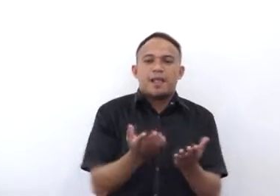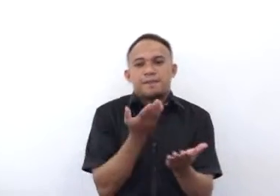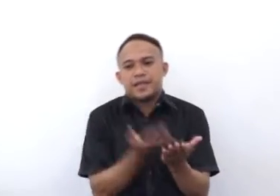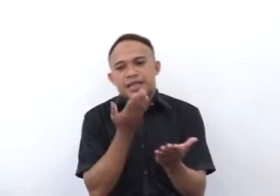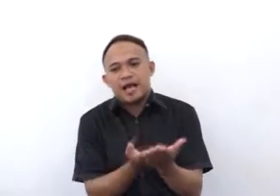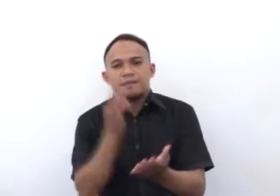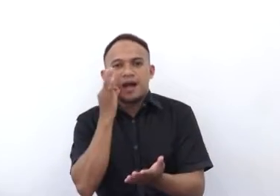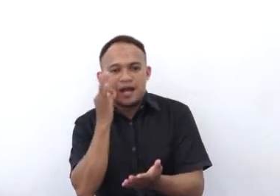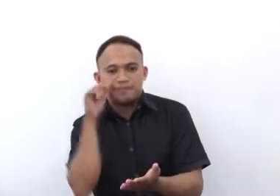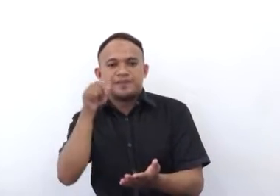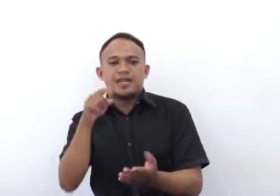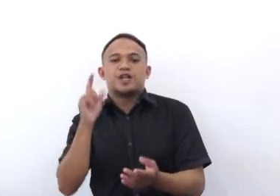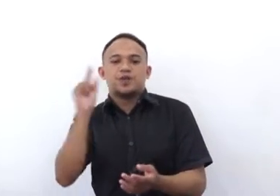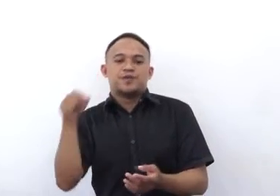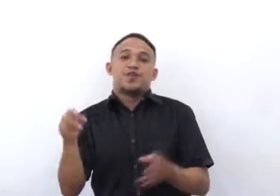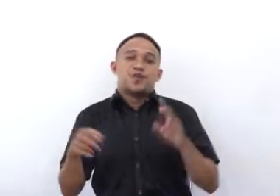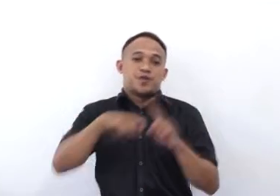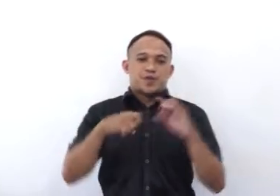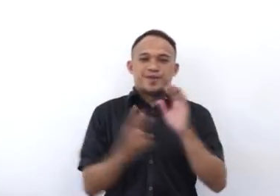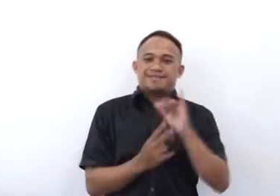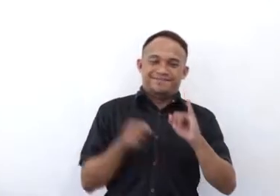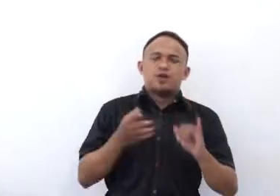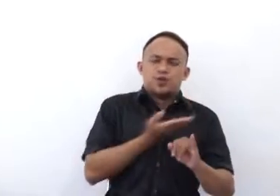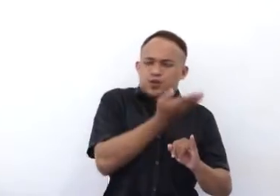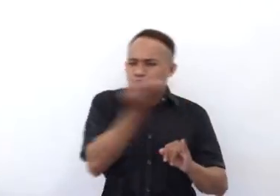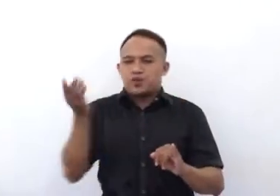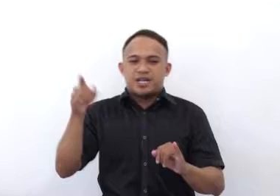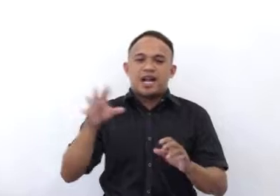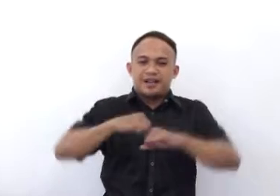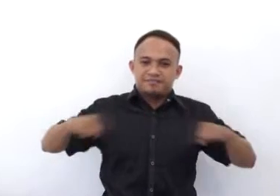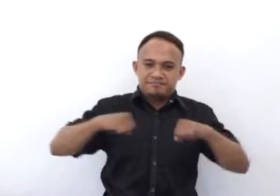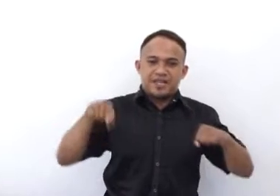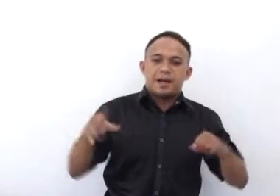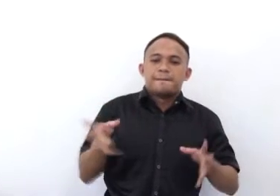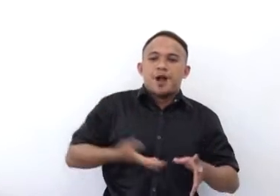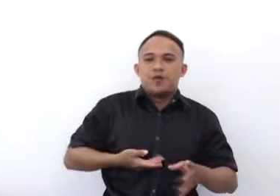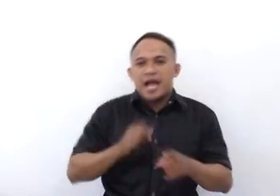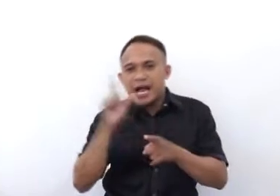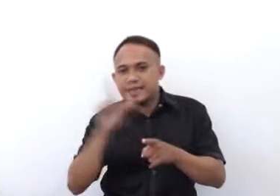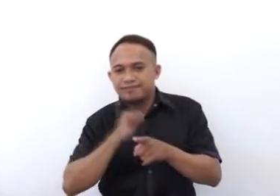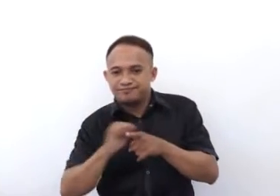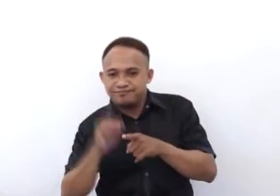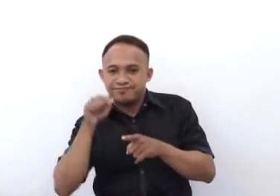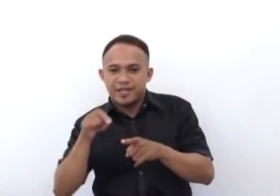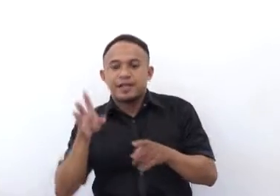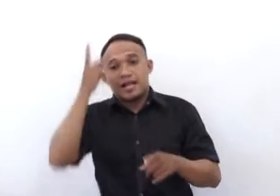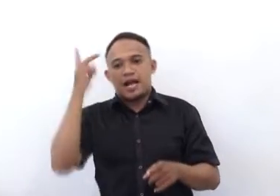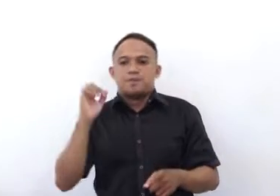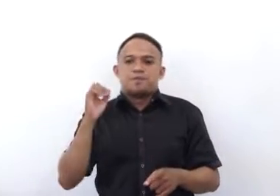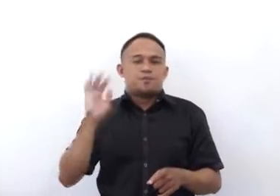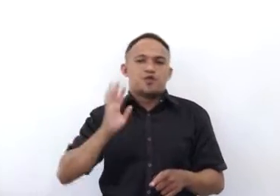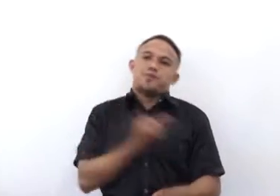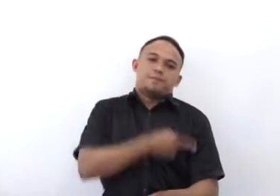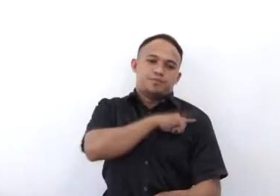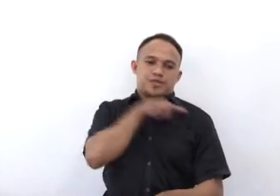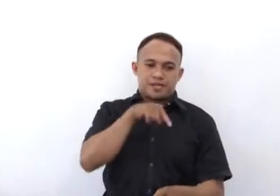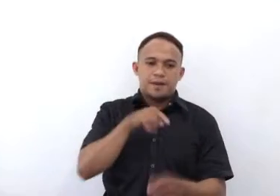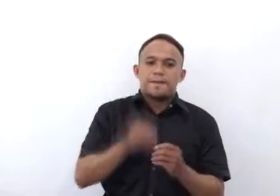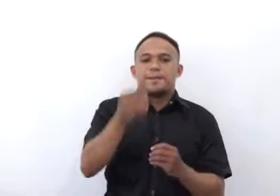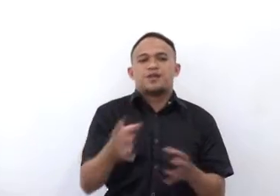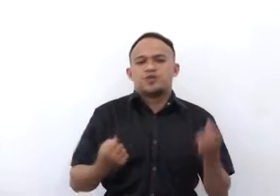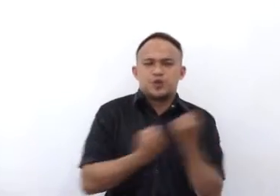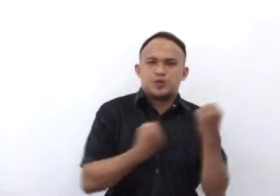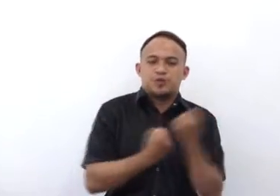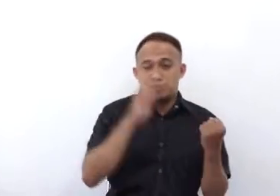Dalam arahannya, Gubernur Rusli menyampaikan permintaan maafnya untuk KONI dan seluruh atlet maupun pelatih karena